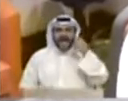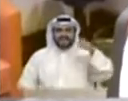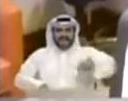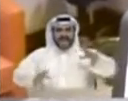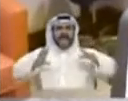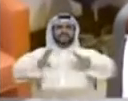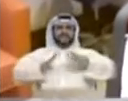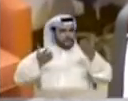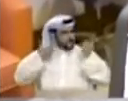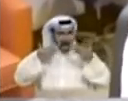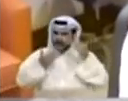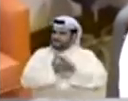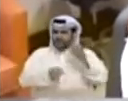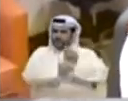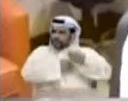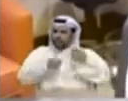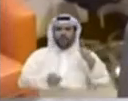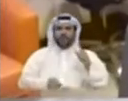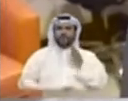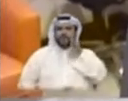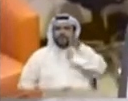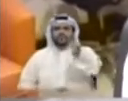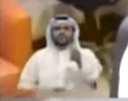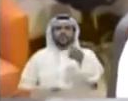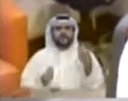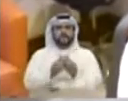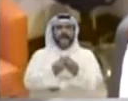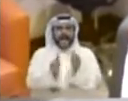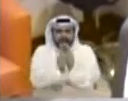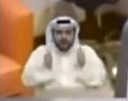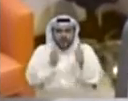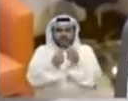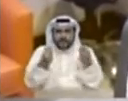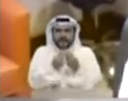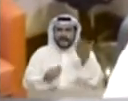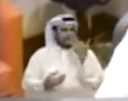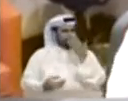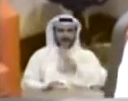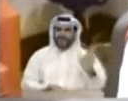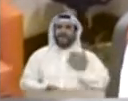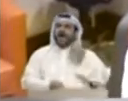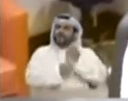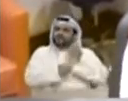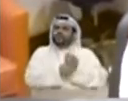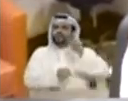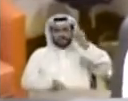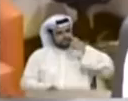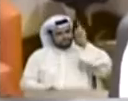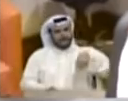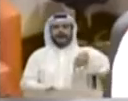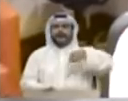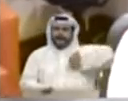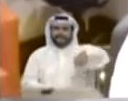في هذه المناسبات مع أهله. صدق احنا نطلع من بيوتنا ونترك أهلنا في البيت بس نكون متواجدين مع كمية أكبر من